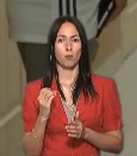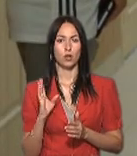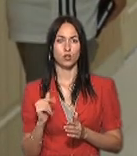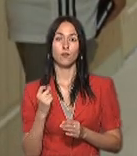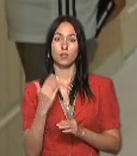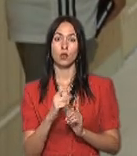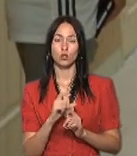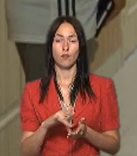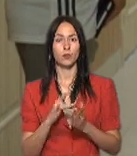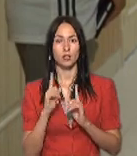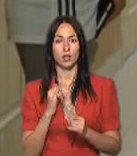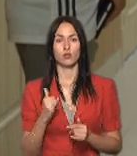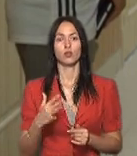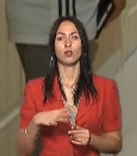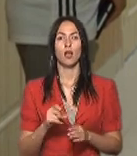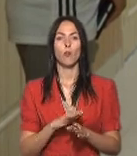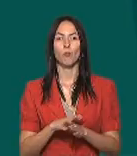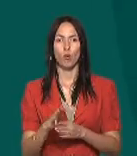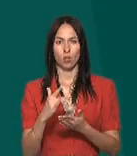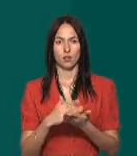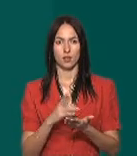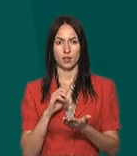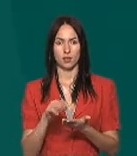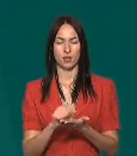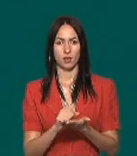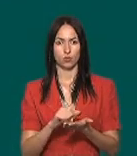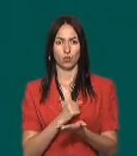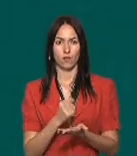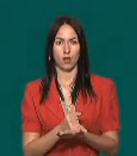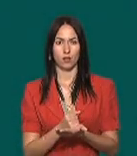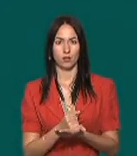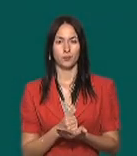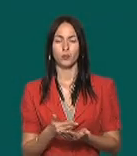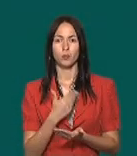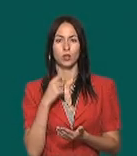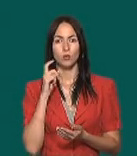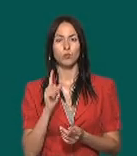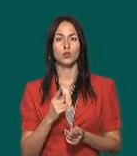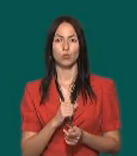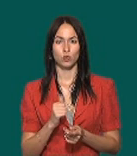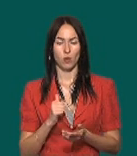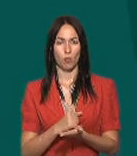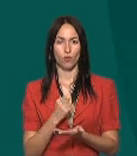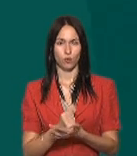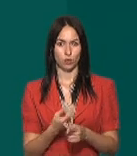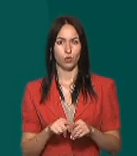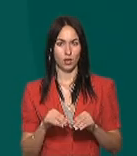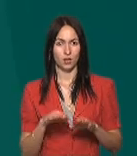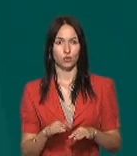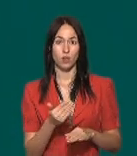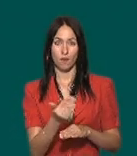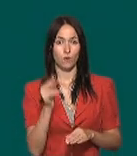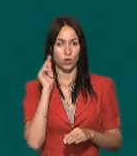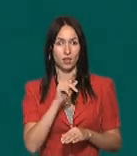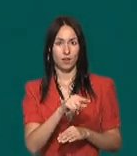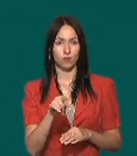словами, міськрада нині чекає на повний текст ухвали. Ми зараз не розуміємо, чому саме ухвалено саме таке рішення. Вони навчатимуться в